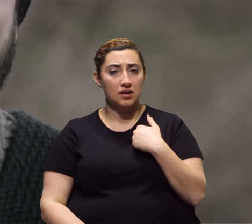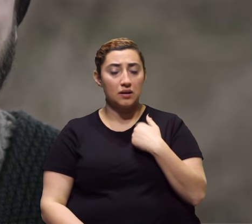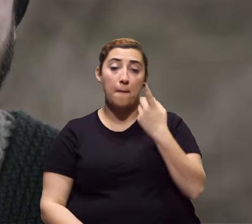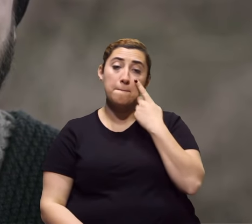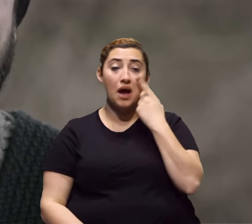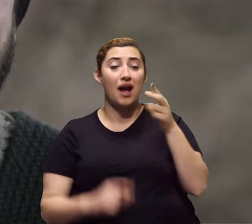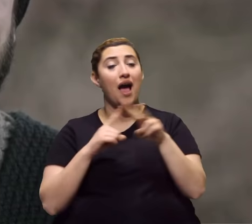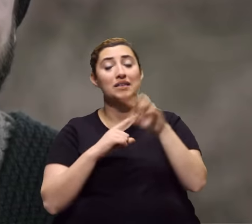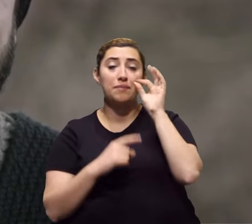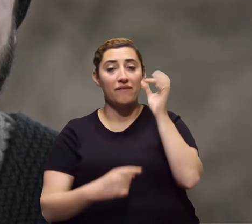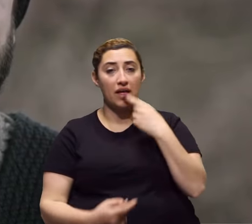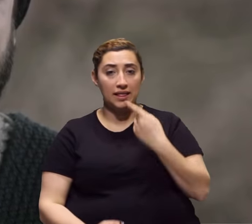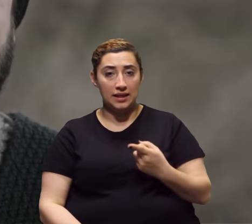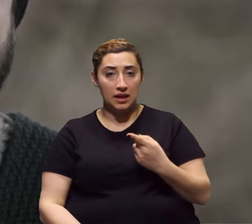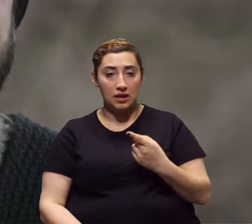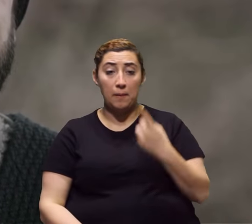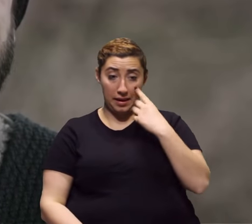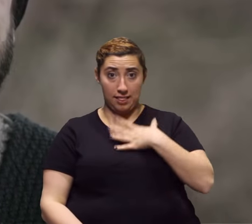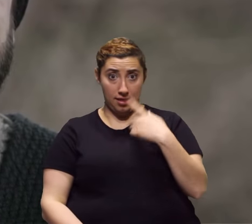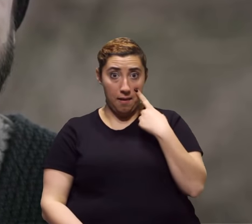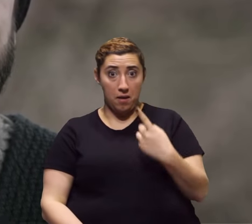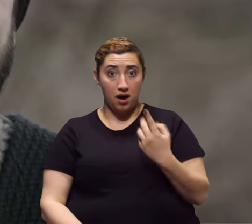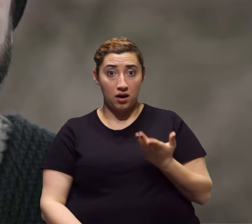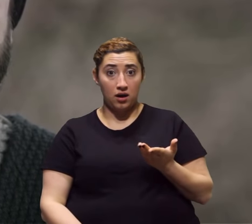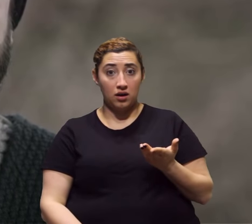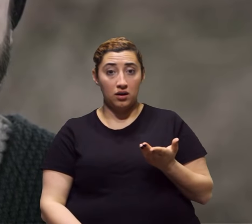Bak bakalım Kasım Efendi dedim. Bak kendine.